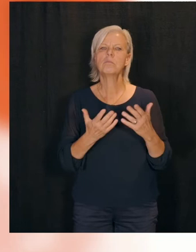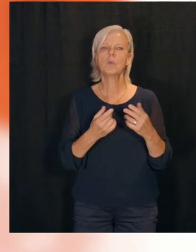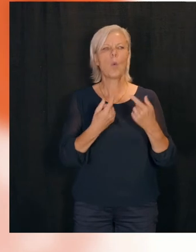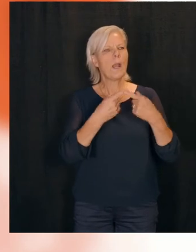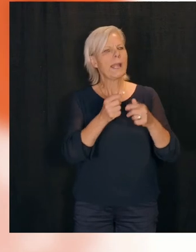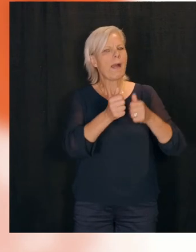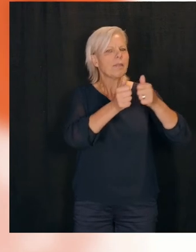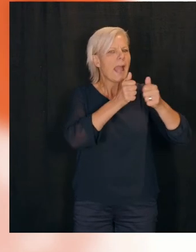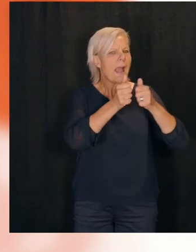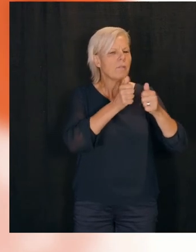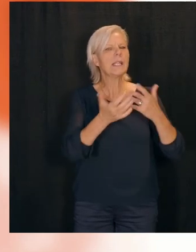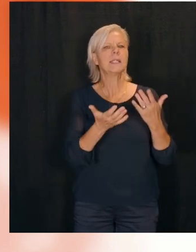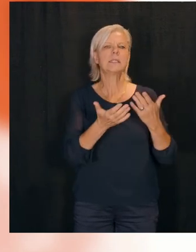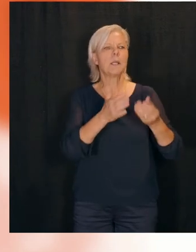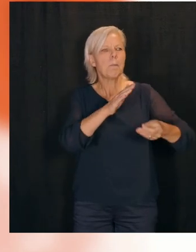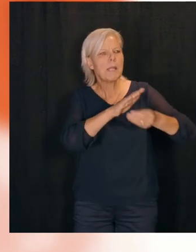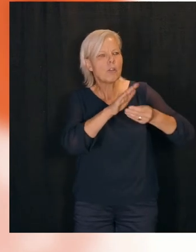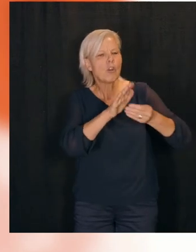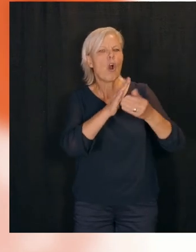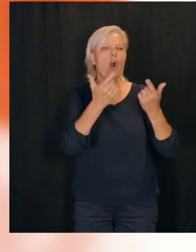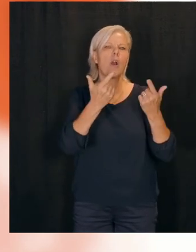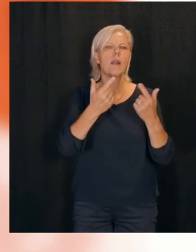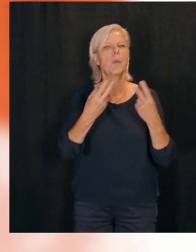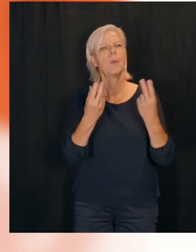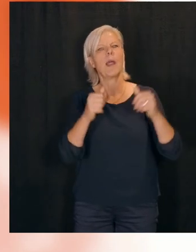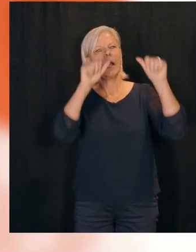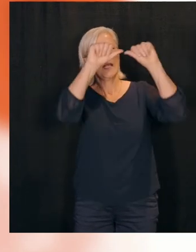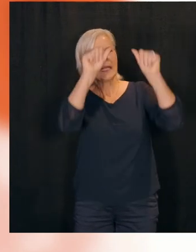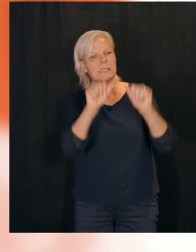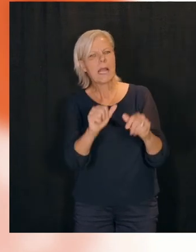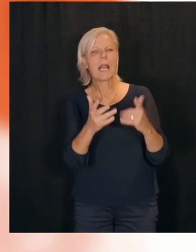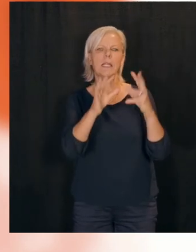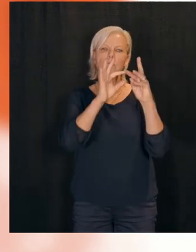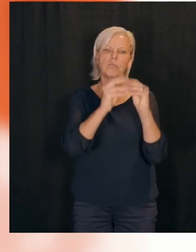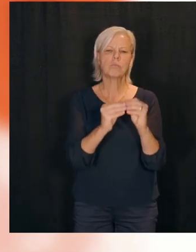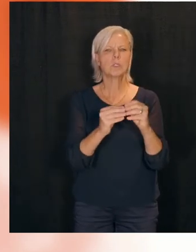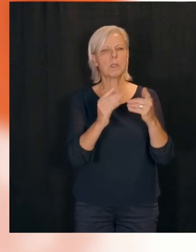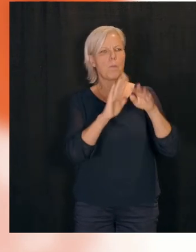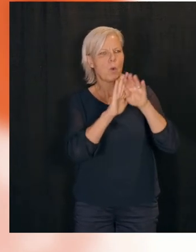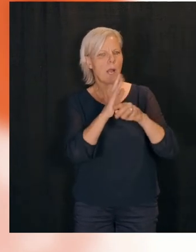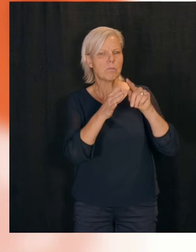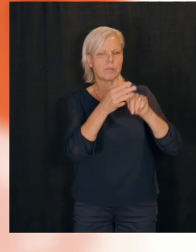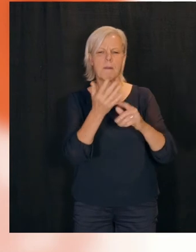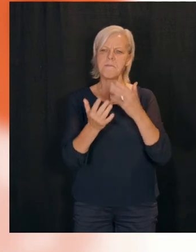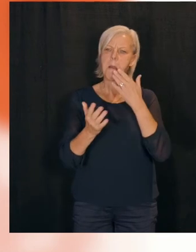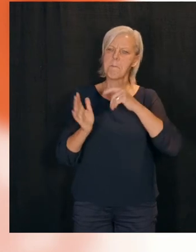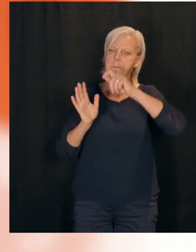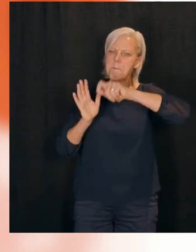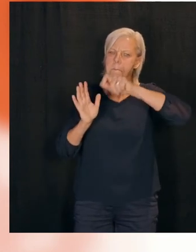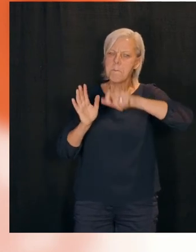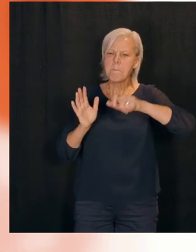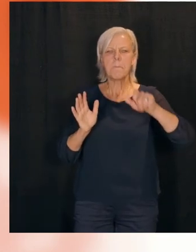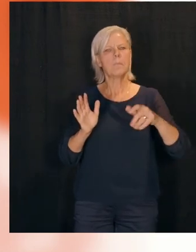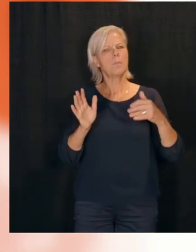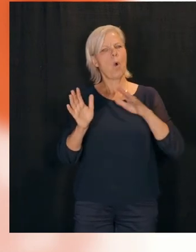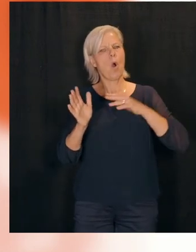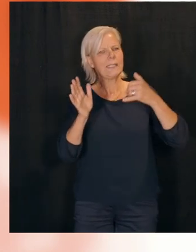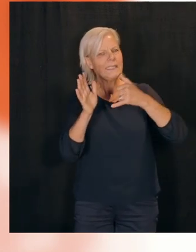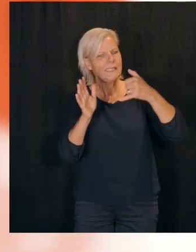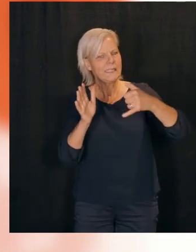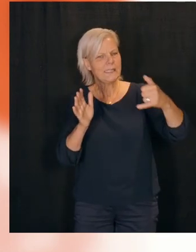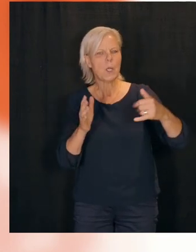tävlingsbidrag till arkitekttävlingar, gestaltningsprogram och så vidare. Vilka människor framträder där och